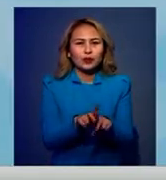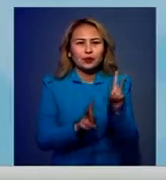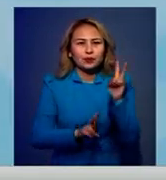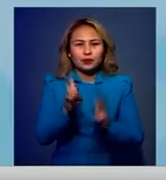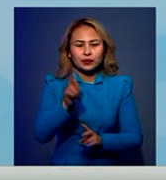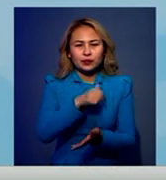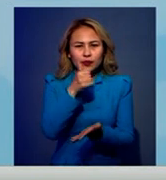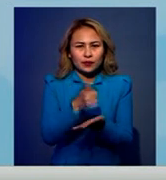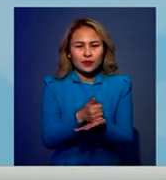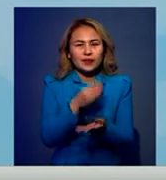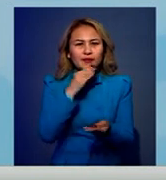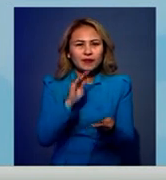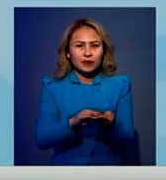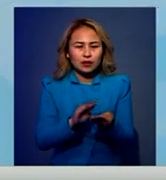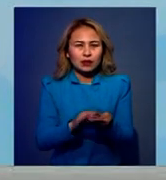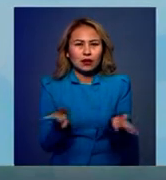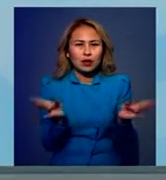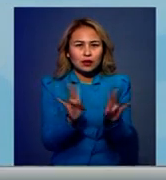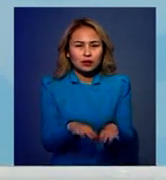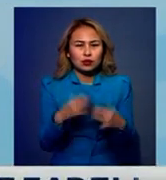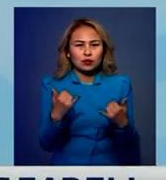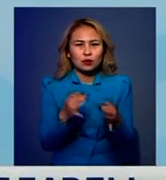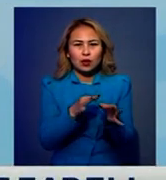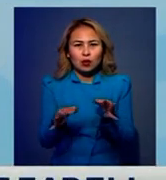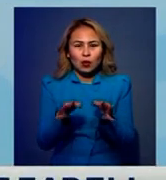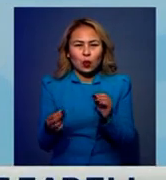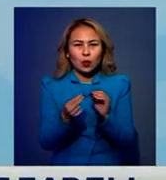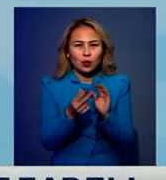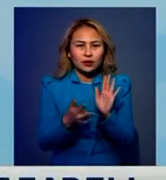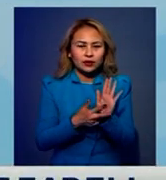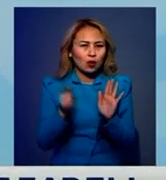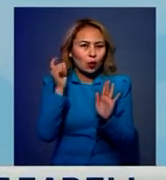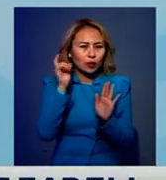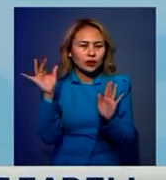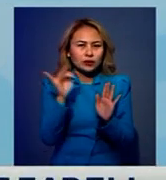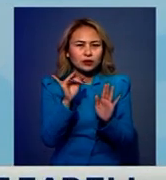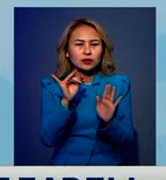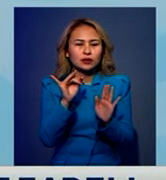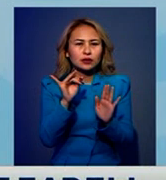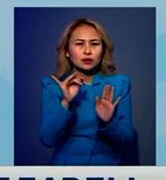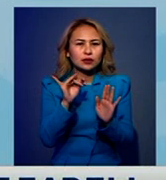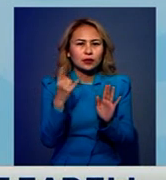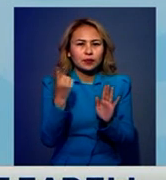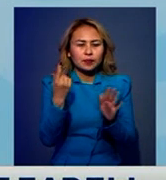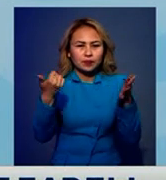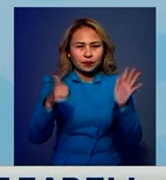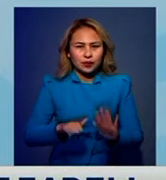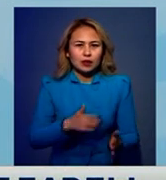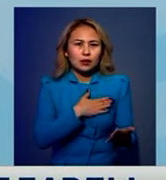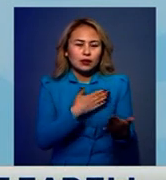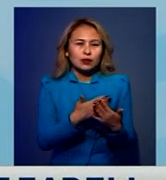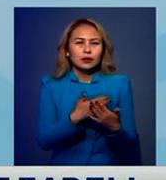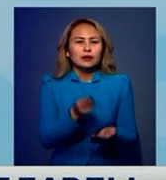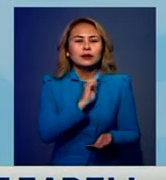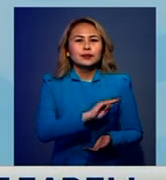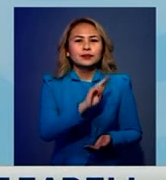жетекші саласында қалыс қалу болғанымен бүгінде аймақ 18 жылдың және биылғы 1-90-ның қорытындысымен қарқынды